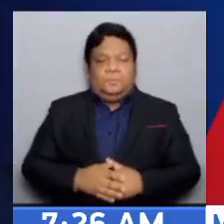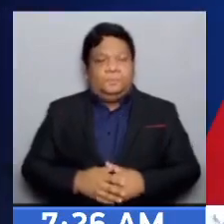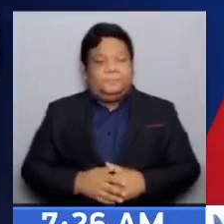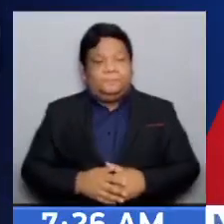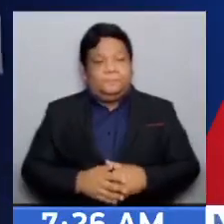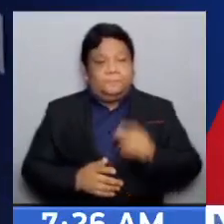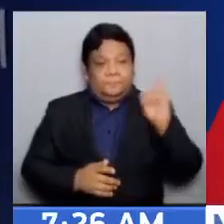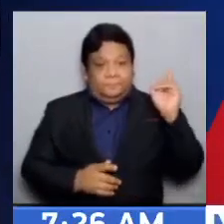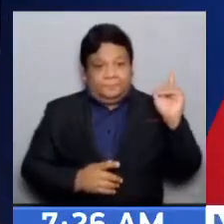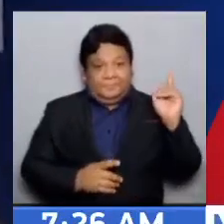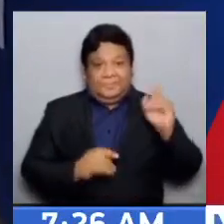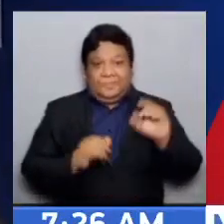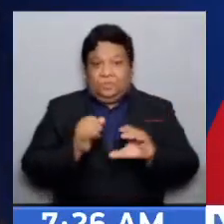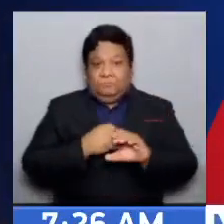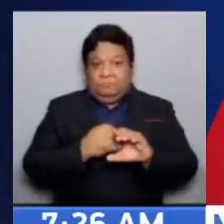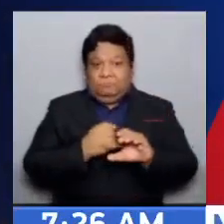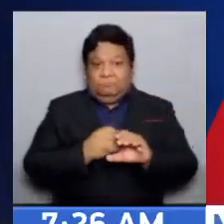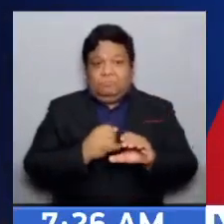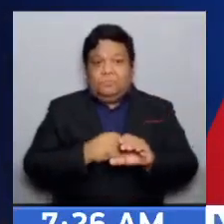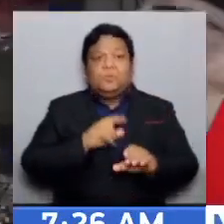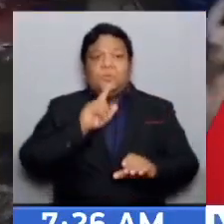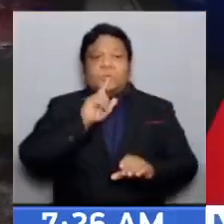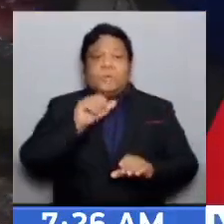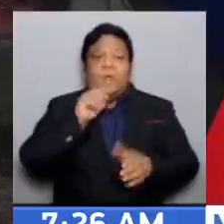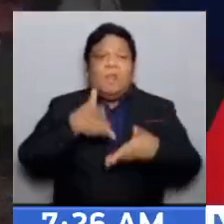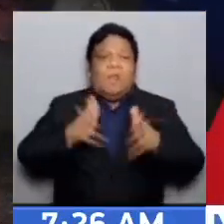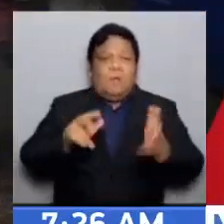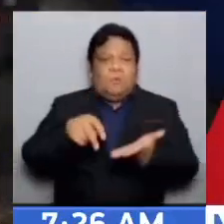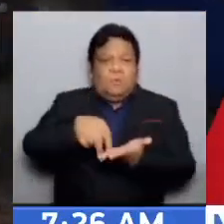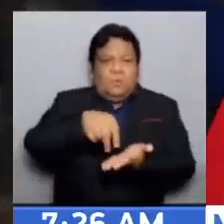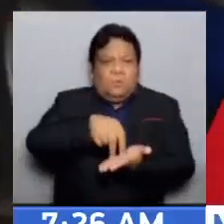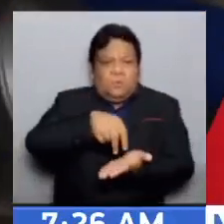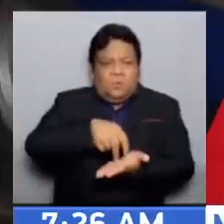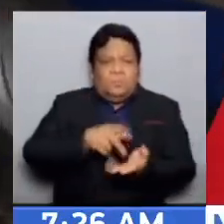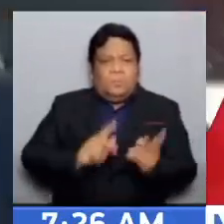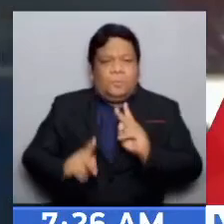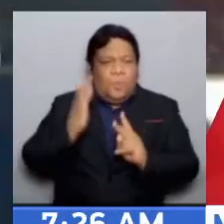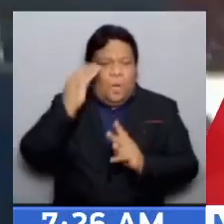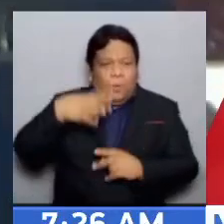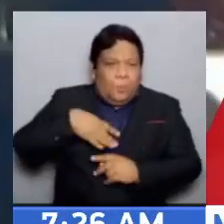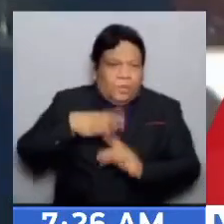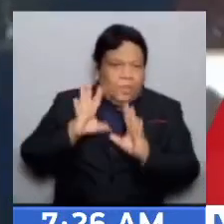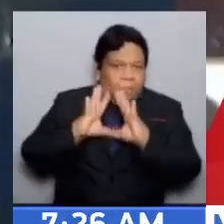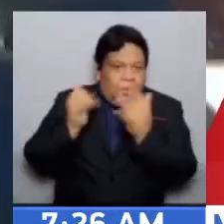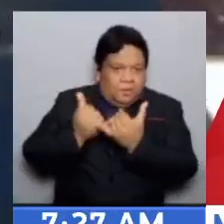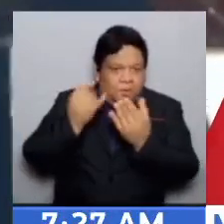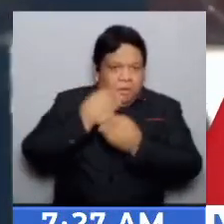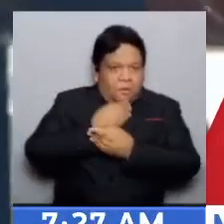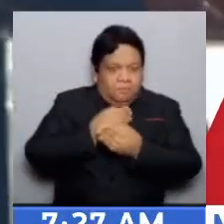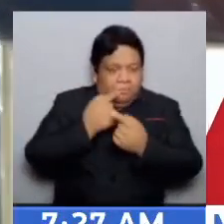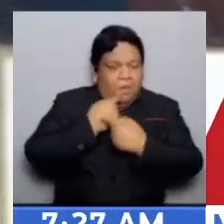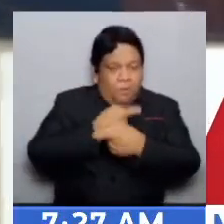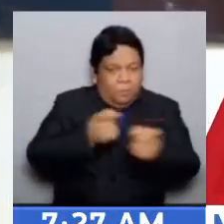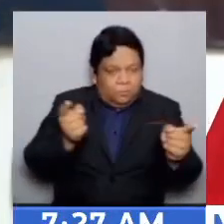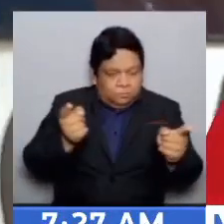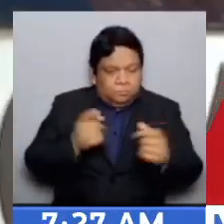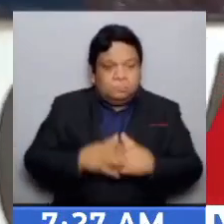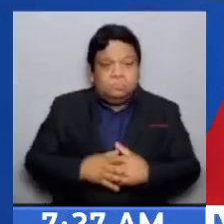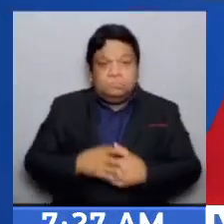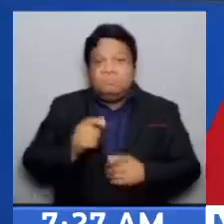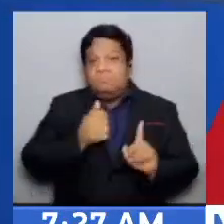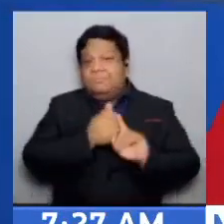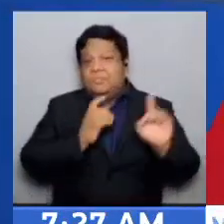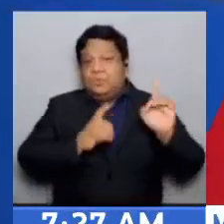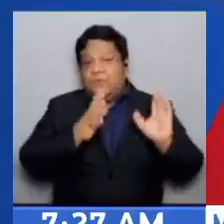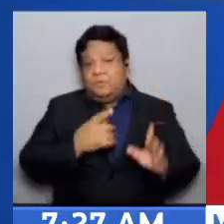nakatayong pasahero dahil hinihintay pa raw ang abiso mula sa kanilang kumpanya. Sabi ng driver sa isang biyahe na may dagdag na 5 pasahero,